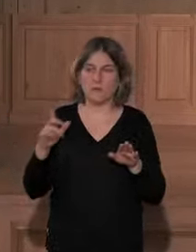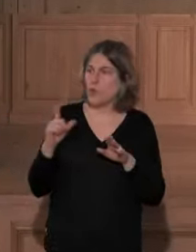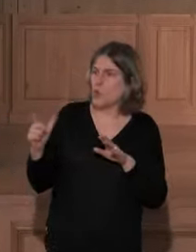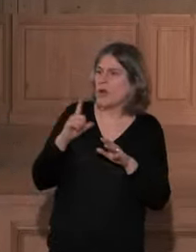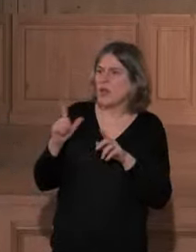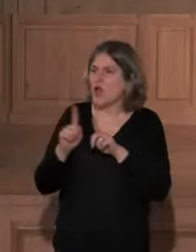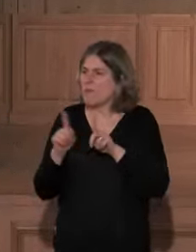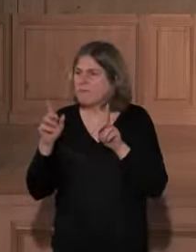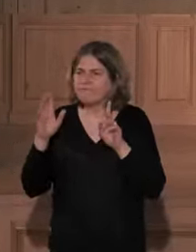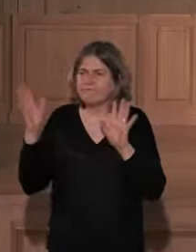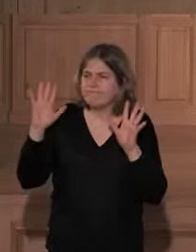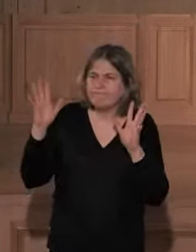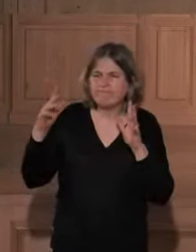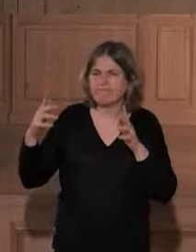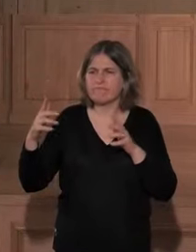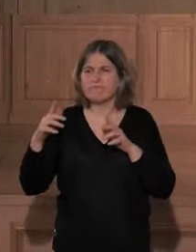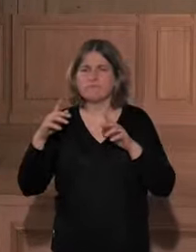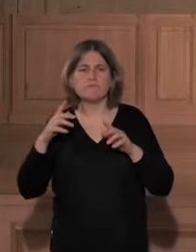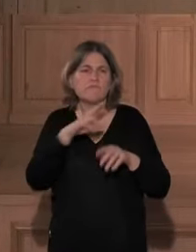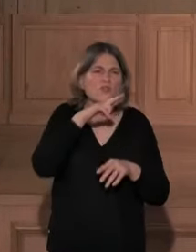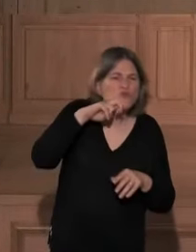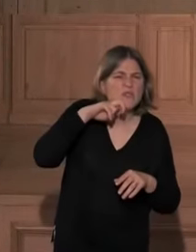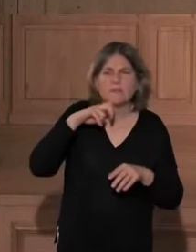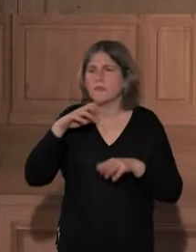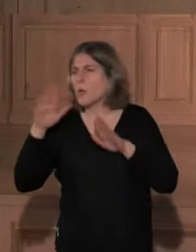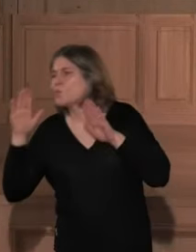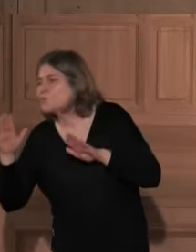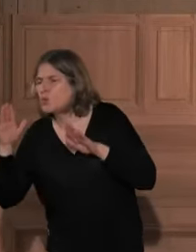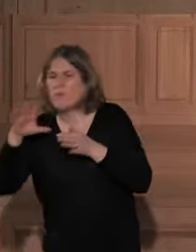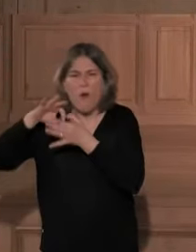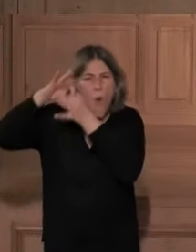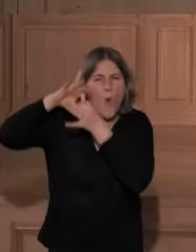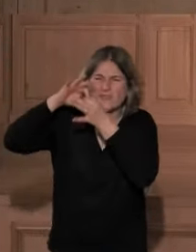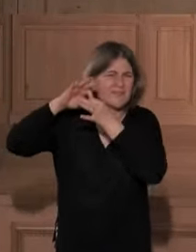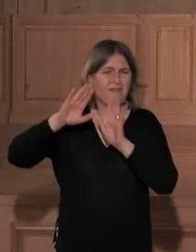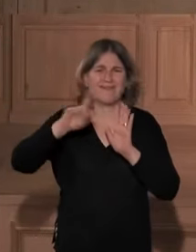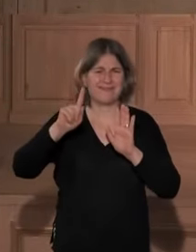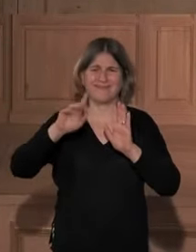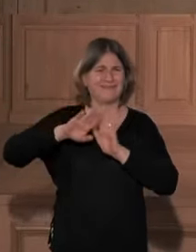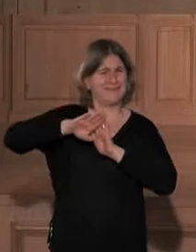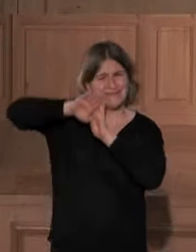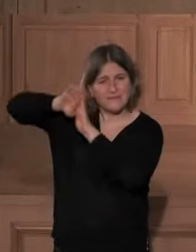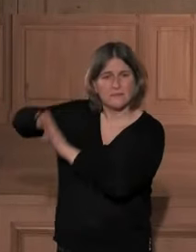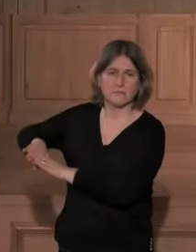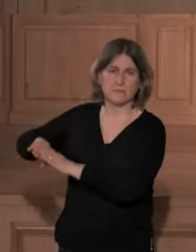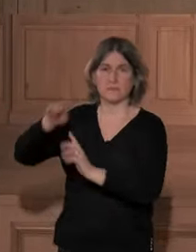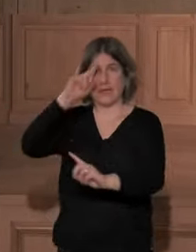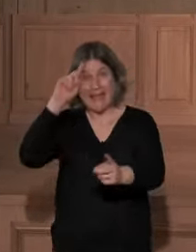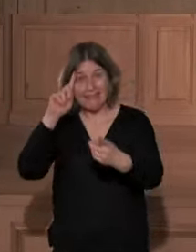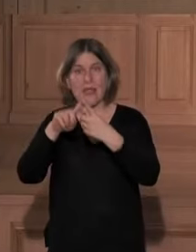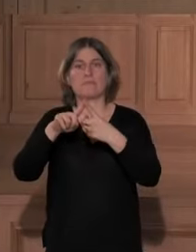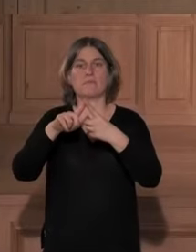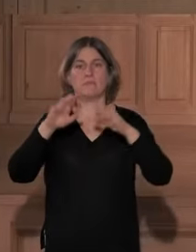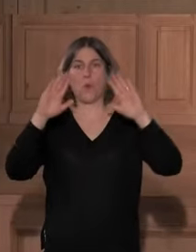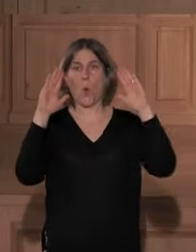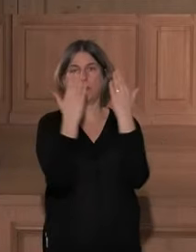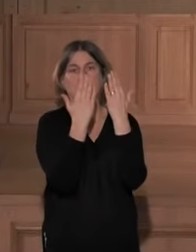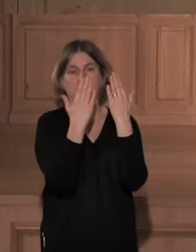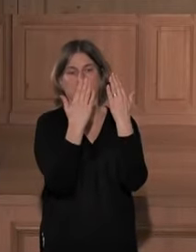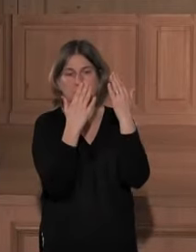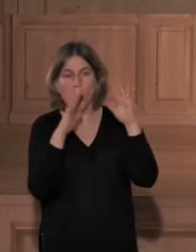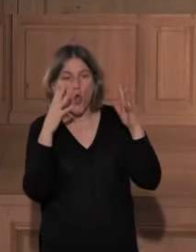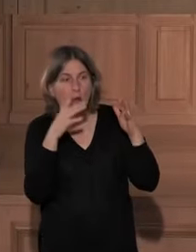de l'islam, on ne parle pas du judaïsme, on parle pas de religion, on parle d'autisme et on parle tout de suite de